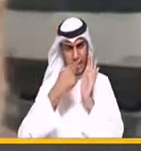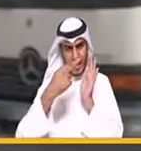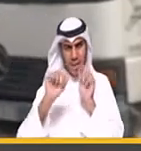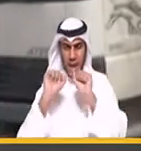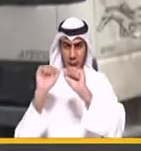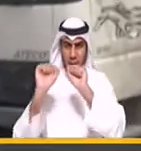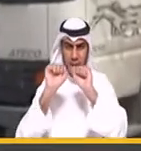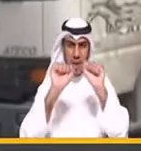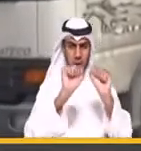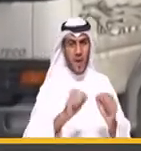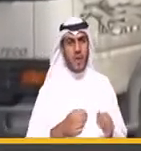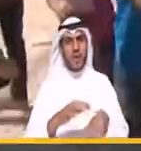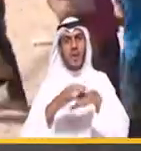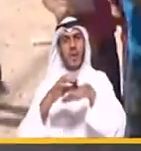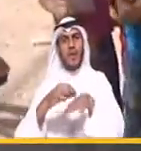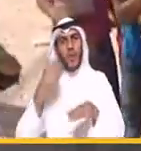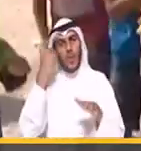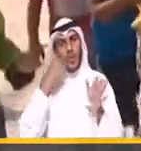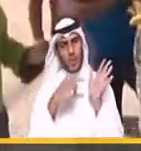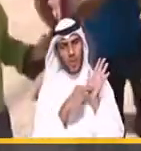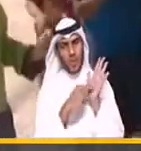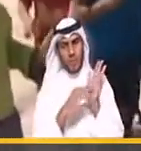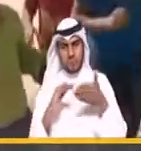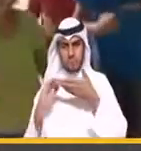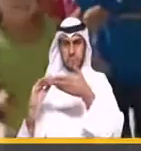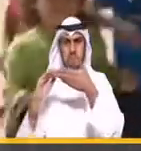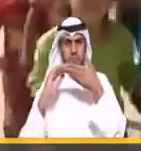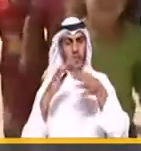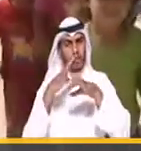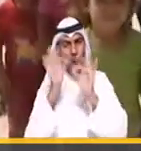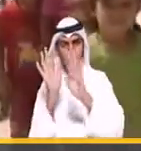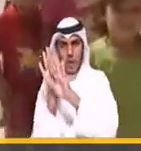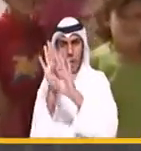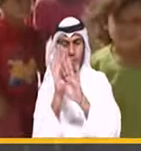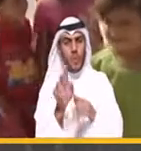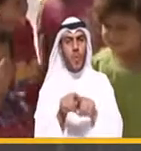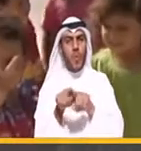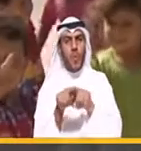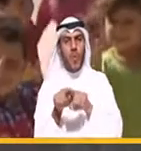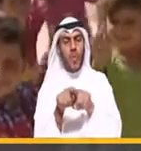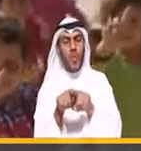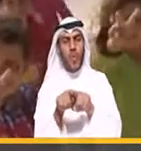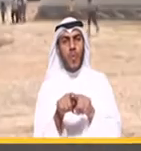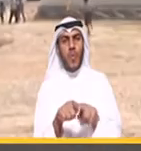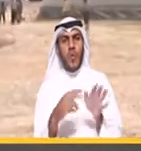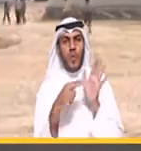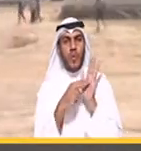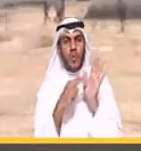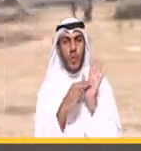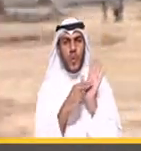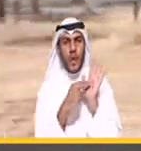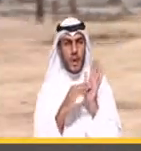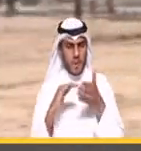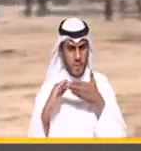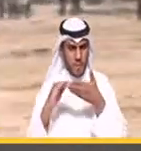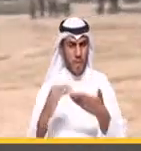وشعبا دعما شاملا متكاملا يرفع المعاناه عن الاشقاء ويفتح افاق الامل وهذه